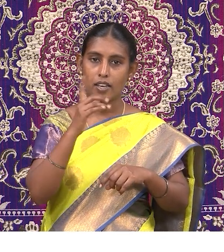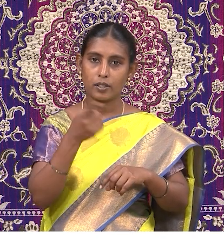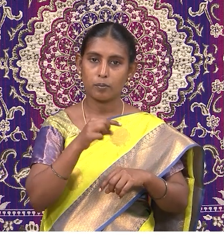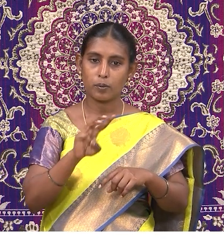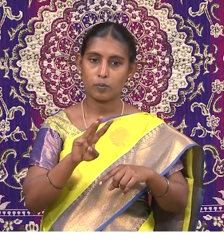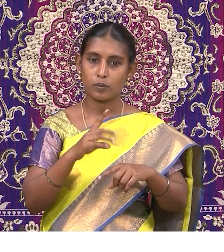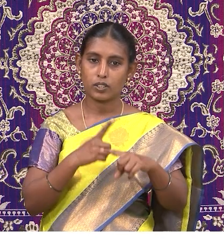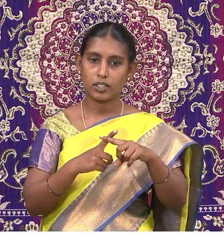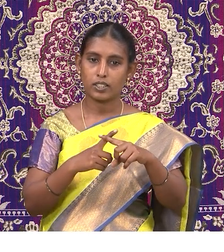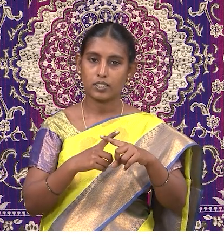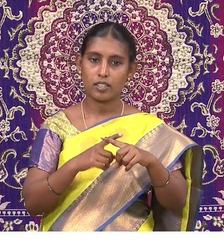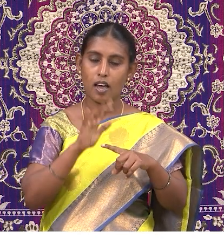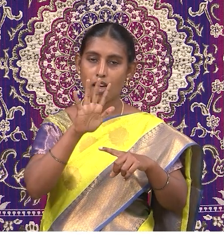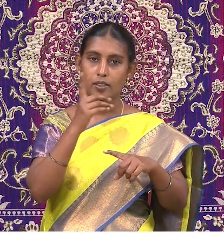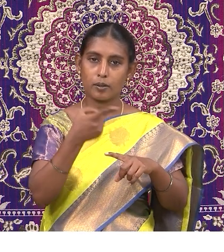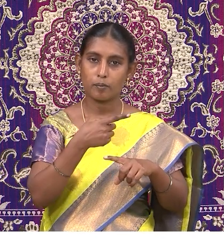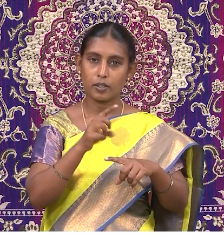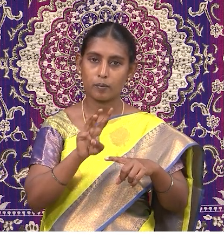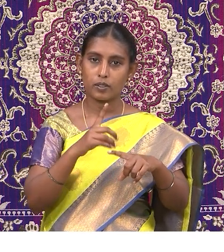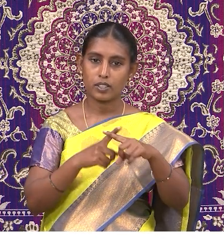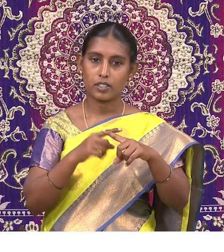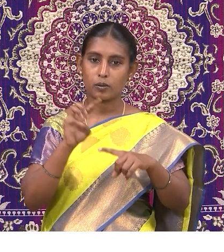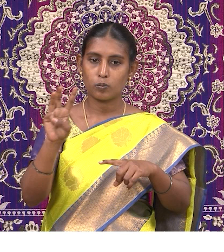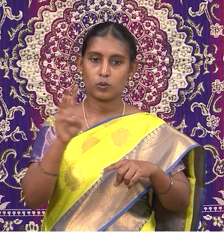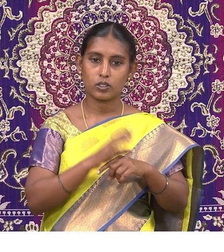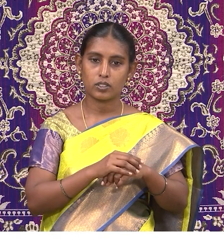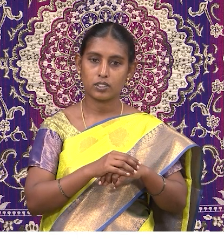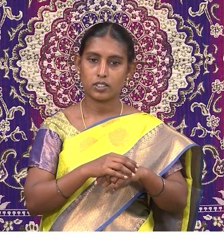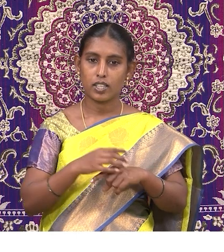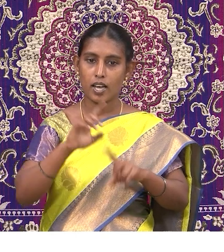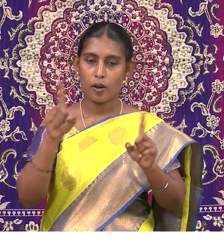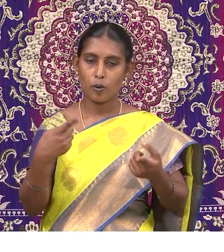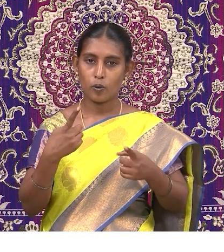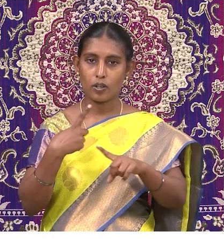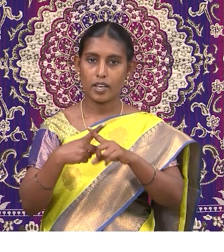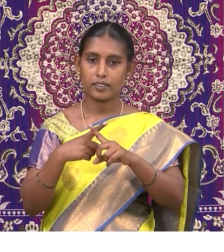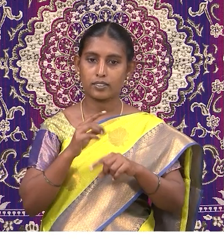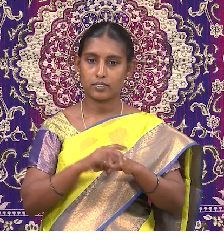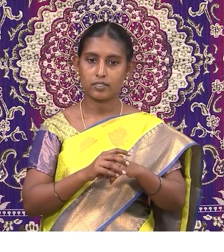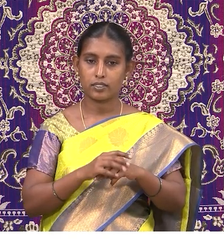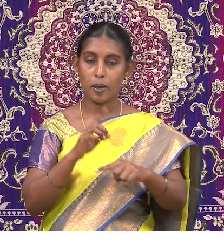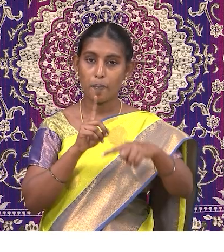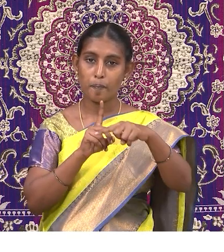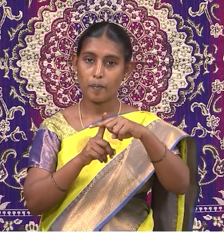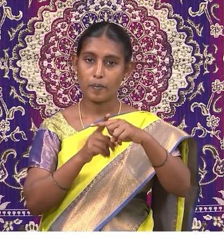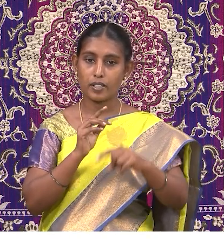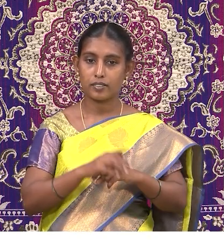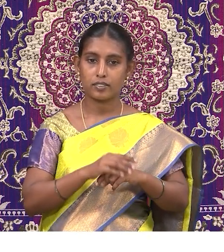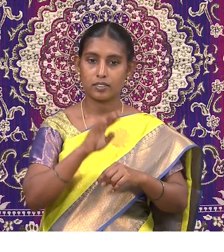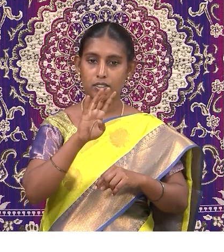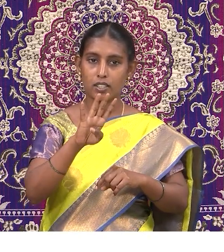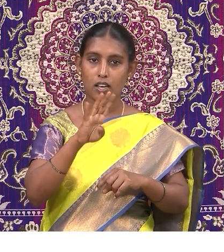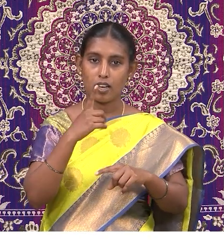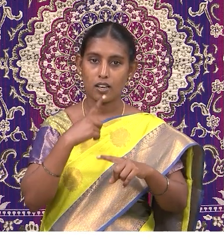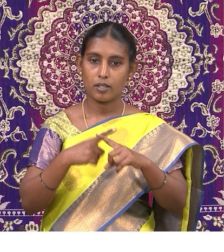3x² + 3 × 5/3. இப்போ இங்கே என்ன போட்டிருக்கோம்? 5/3 × 3 போட்டிருக்கோம், எக்ஸ் ப்ளஸ் 4 × 3. அதை